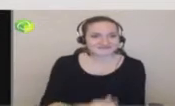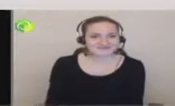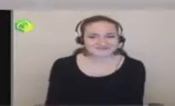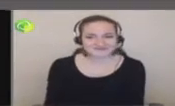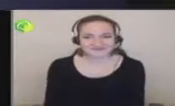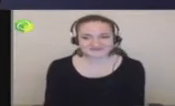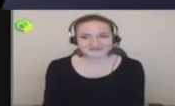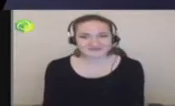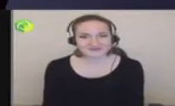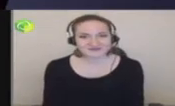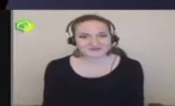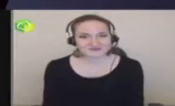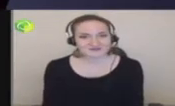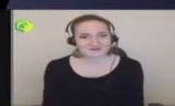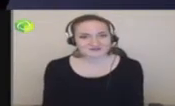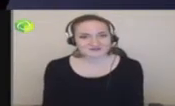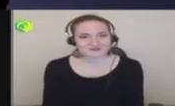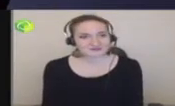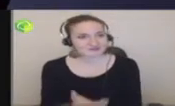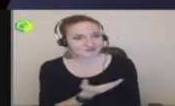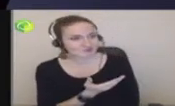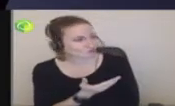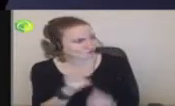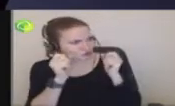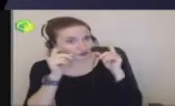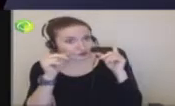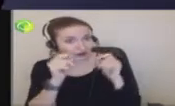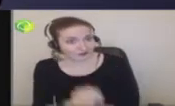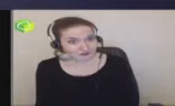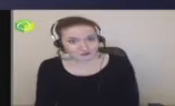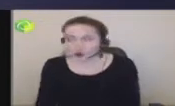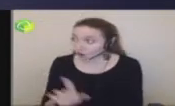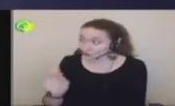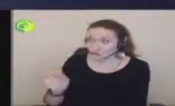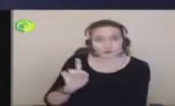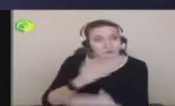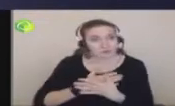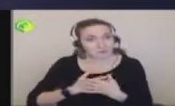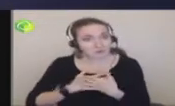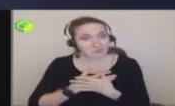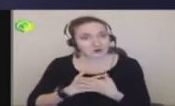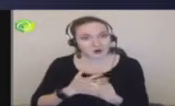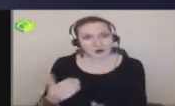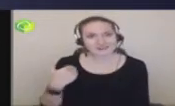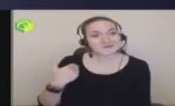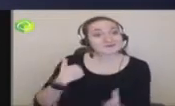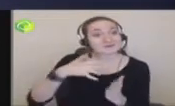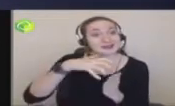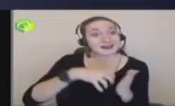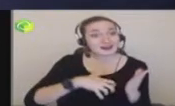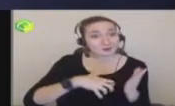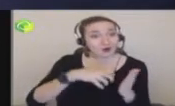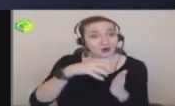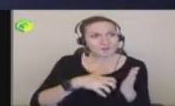Dominique Gillot, vous avez été un petit peu surprise ou pas vraiment ? Ah non, je suis ravie parce que j'ai rendu un rapport aux trois